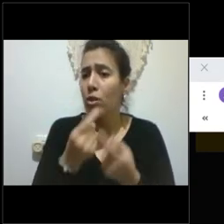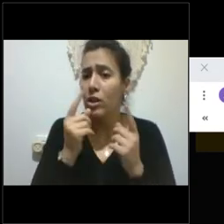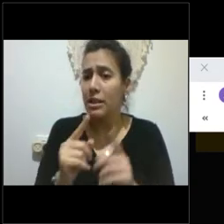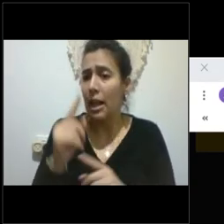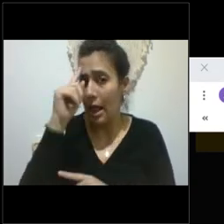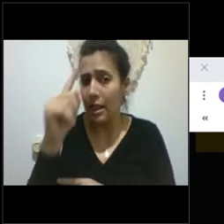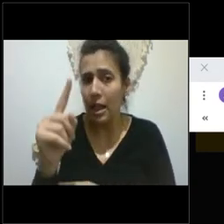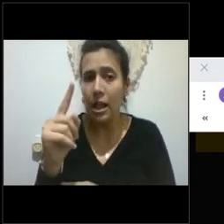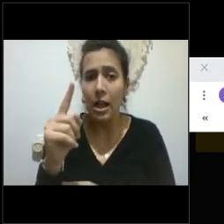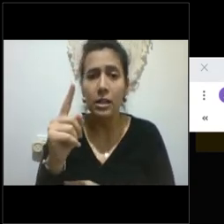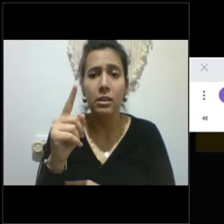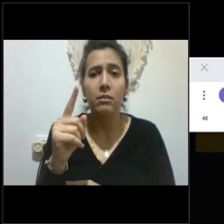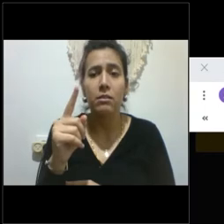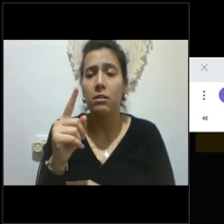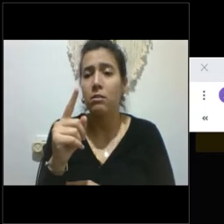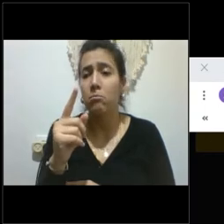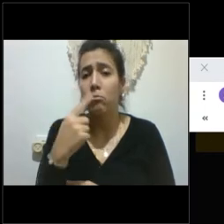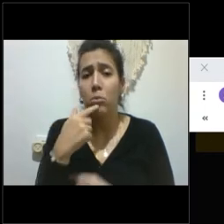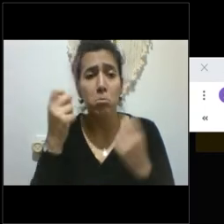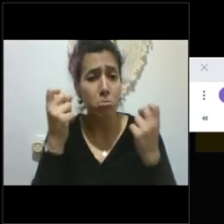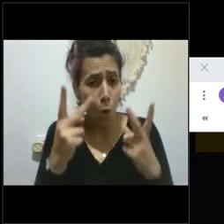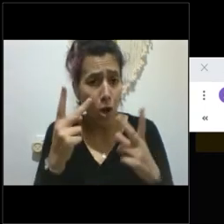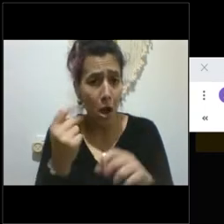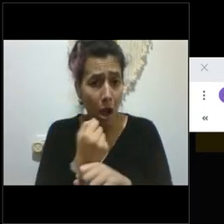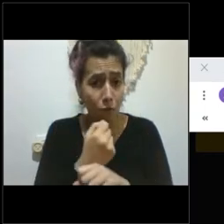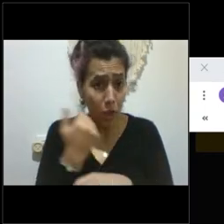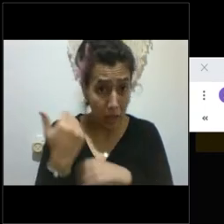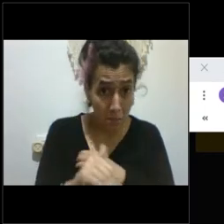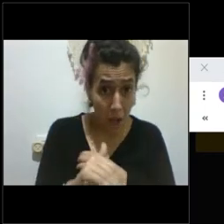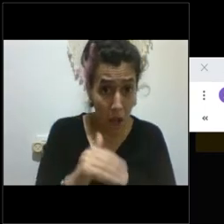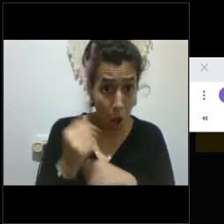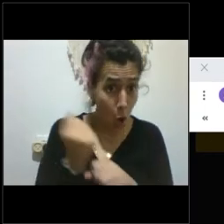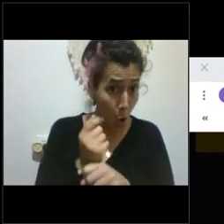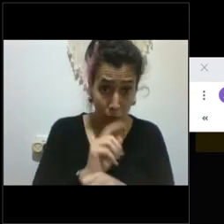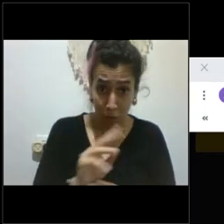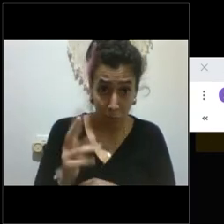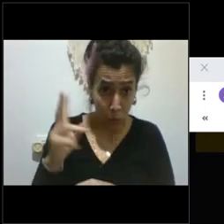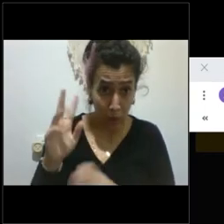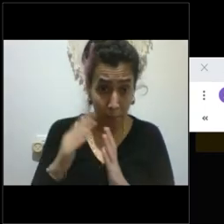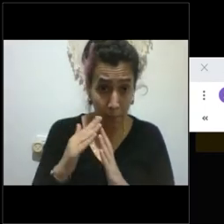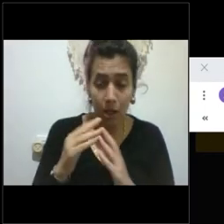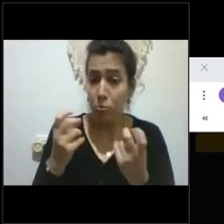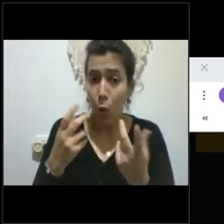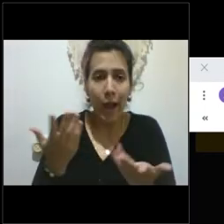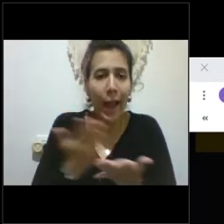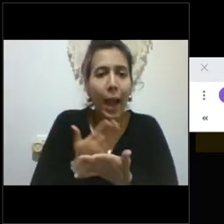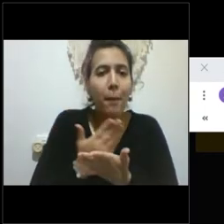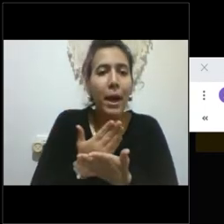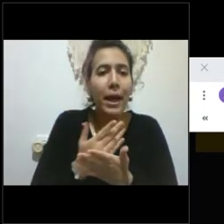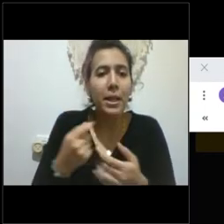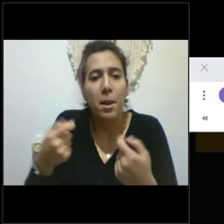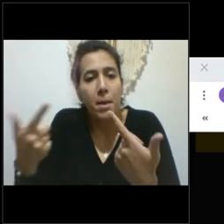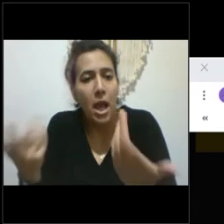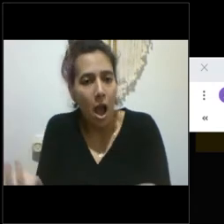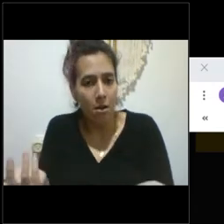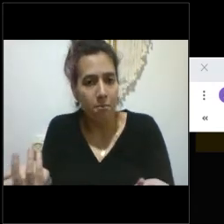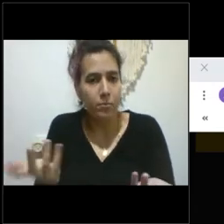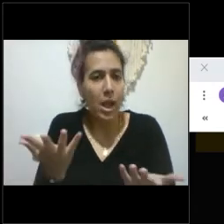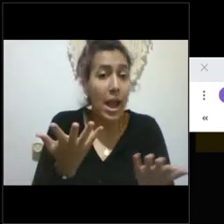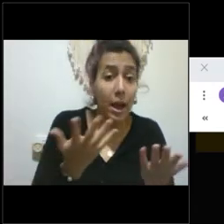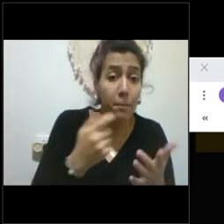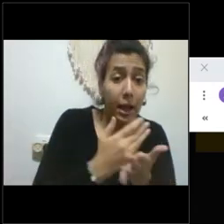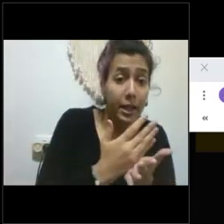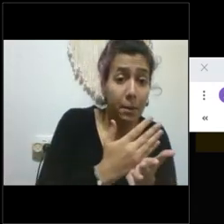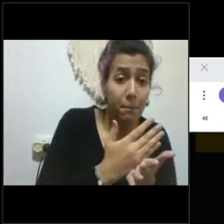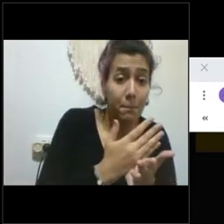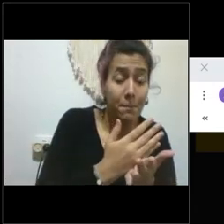נגמרה, לא עובדים יותר על הבית, איך עכשיו אנחנו מכינים את הבית למכירה? איך מכינים אותו להשכרה? שוב, איזה אלמנטים אנחנו